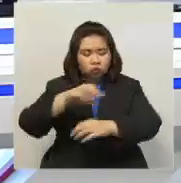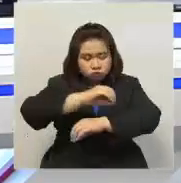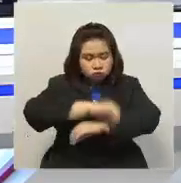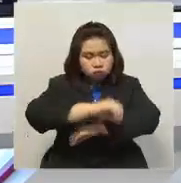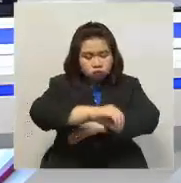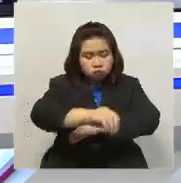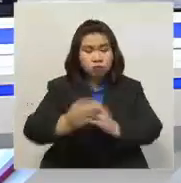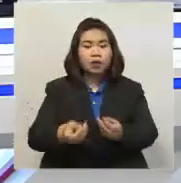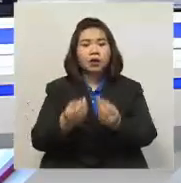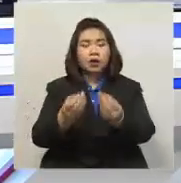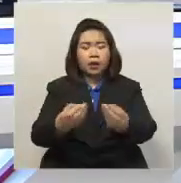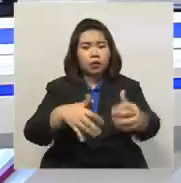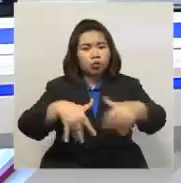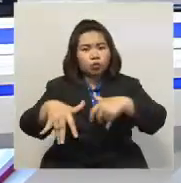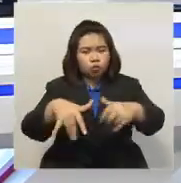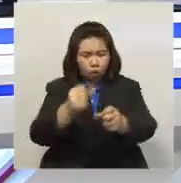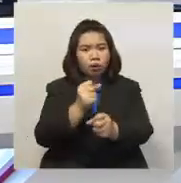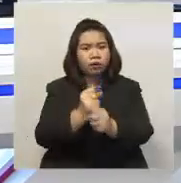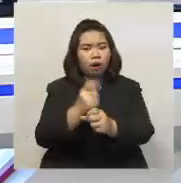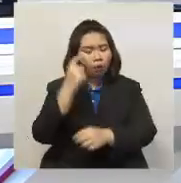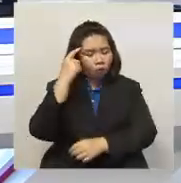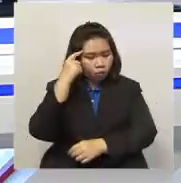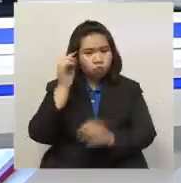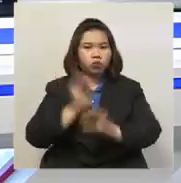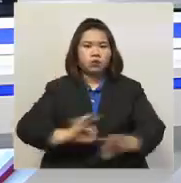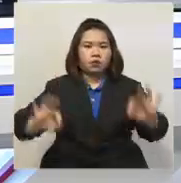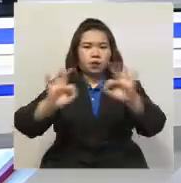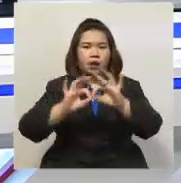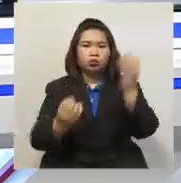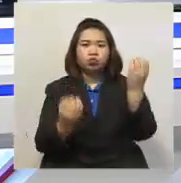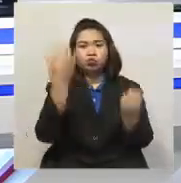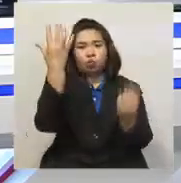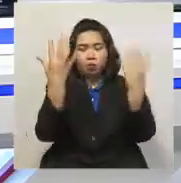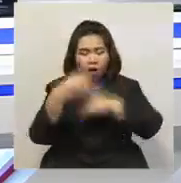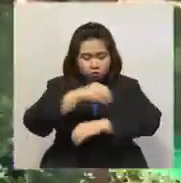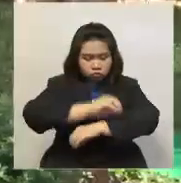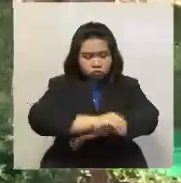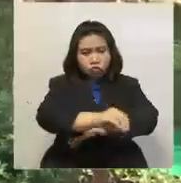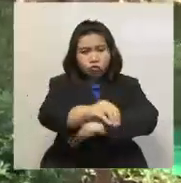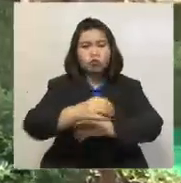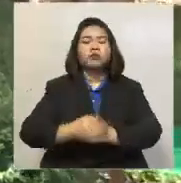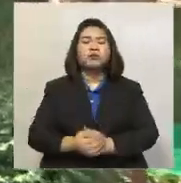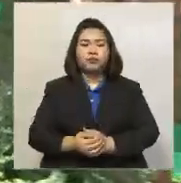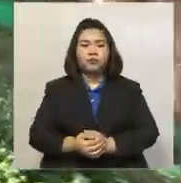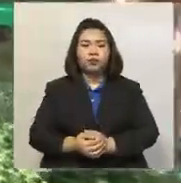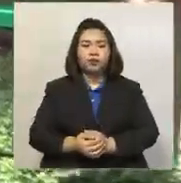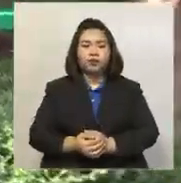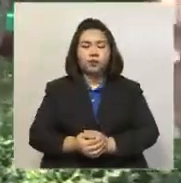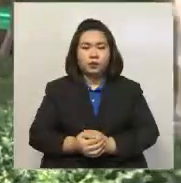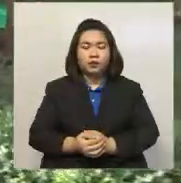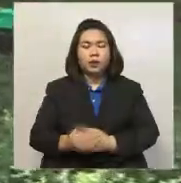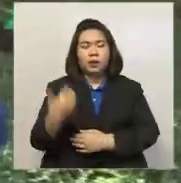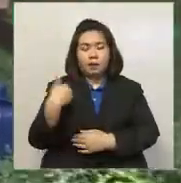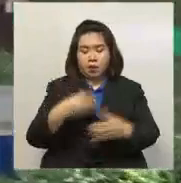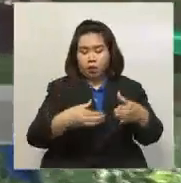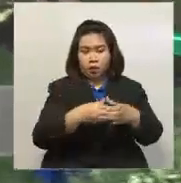ใจให้คนไทยปลูกต้นไม้กันมากยิ่งขึ้นโดยช่วงเช้าที่ผ่านมานะคะพลเอกประยุทธ์จันทร์โอชานายกรัฐมนตรีได้นำรองนาย